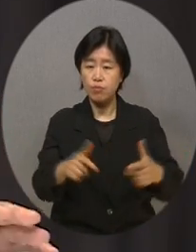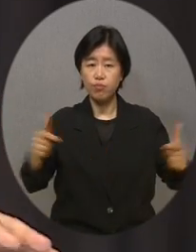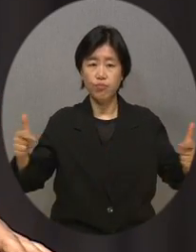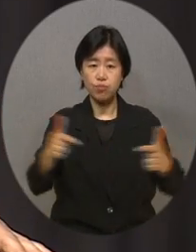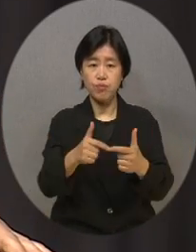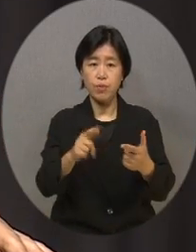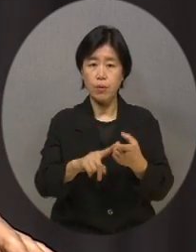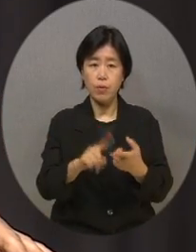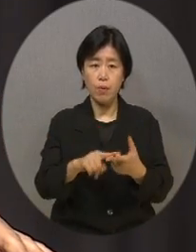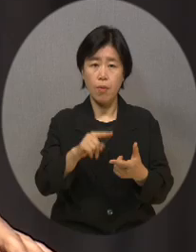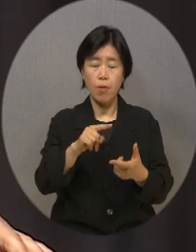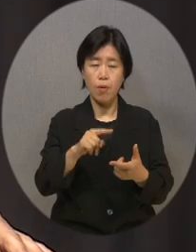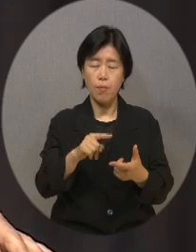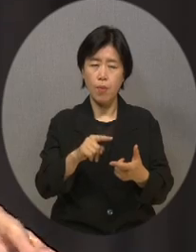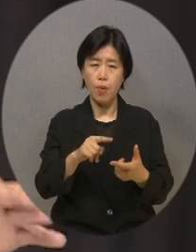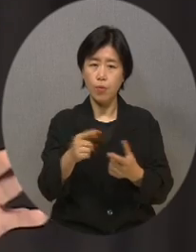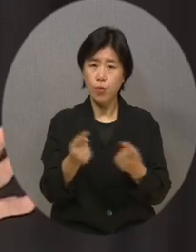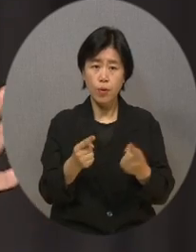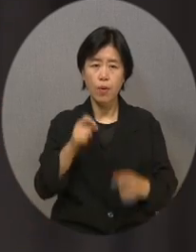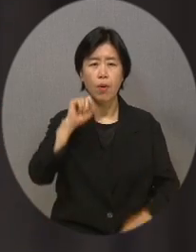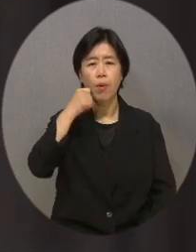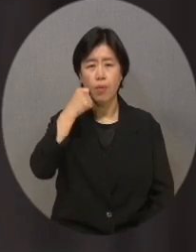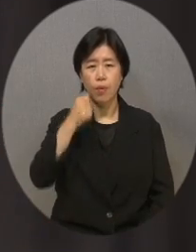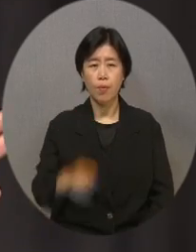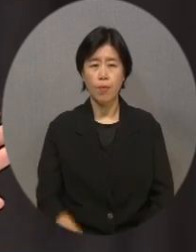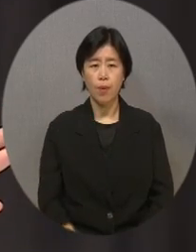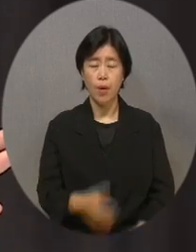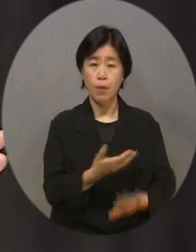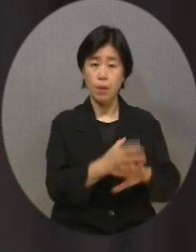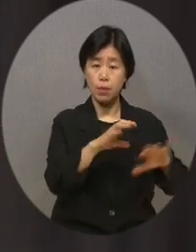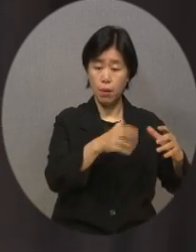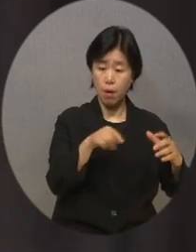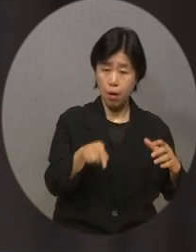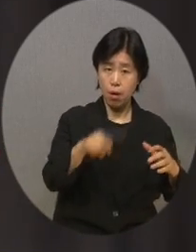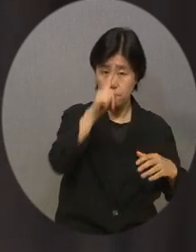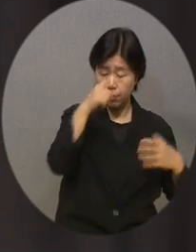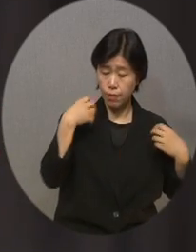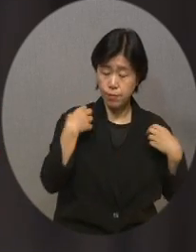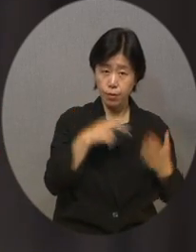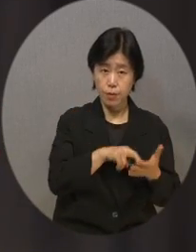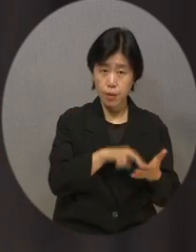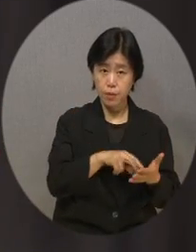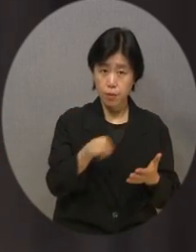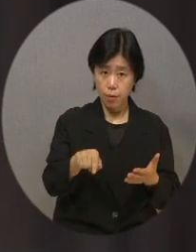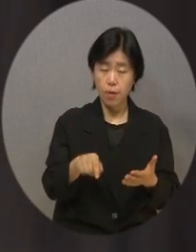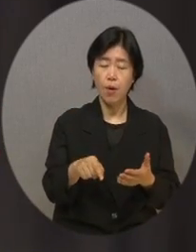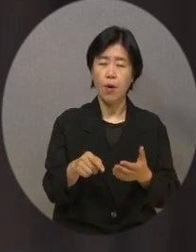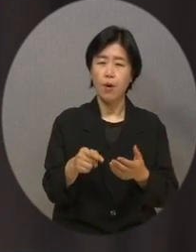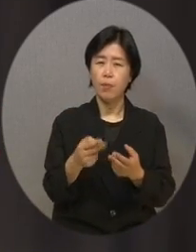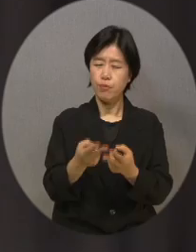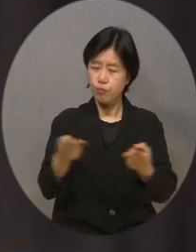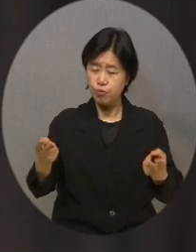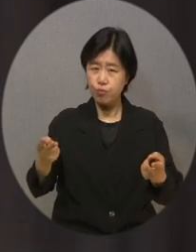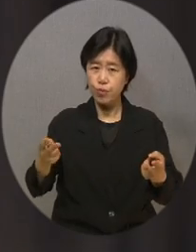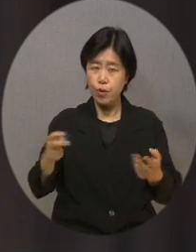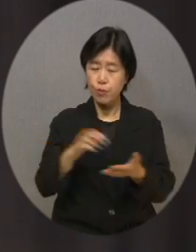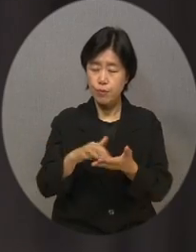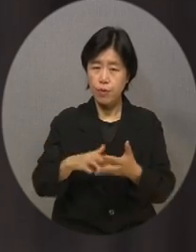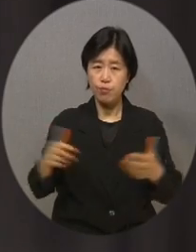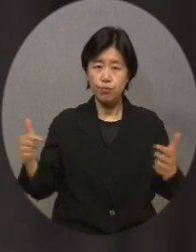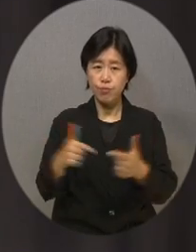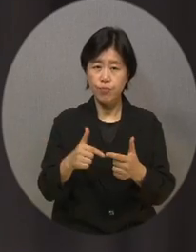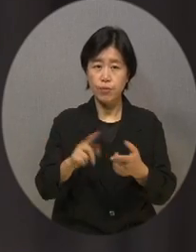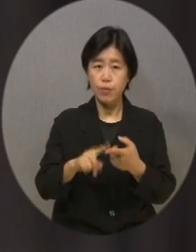국가에서는 병상 수를 딱 지역별로 정해가지고 그걸 제한도 하고 그리고 이 병상 수급 계획이라고 해서 물론 우리나라도